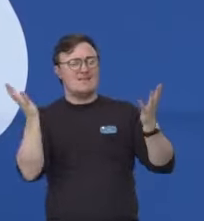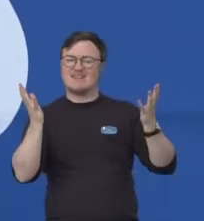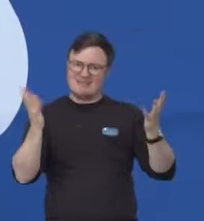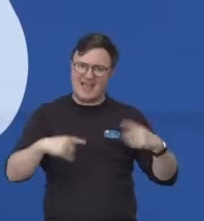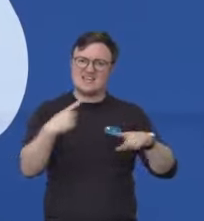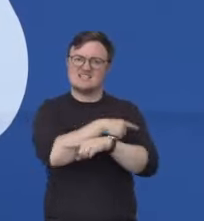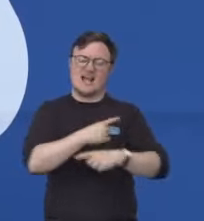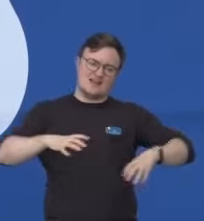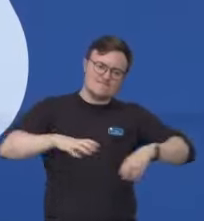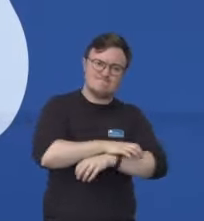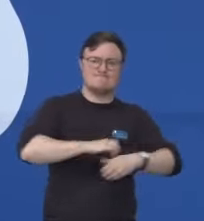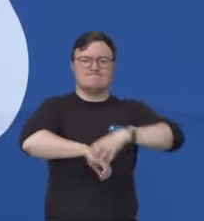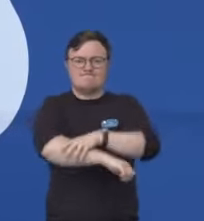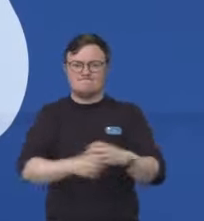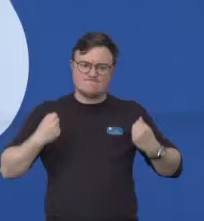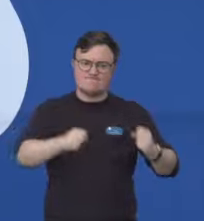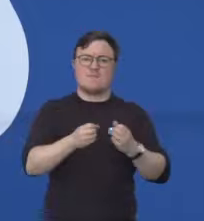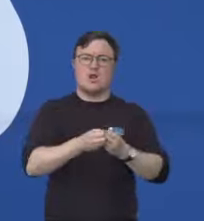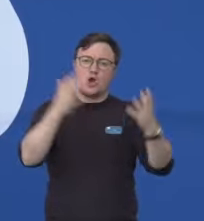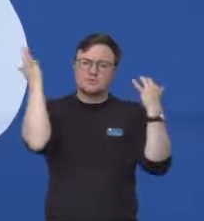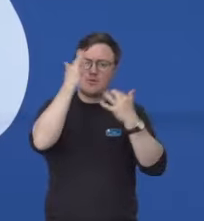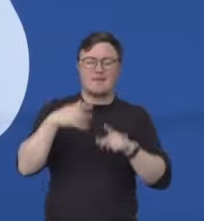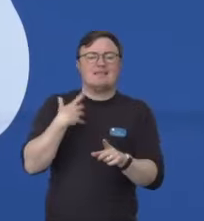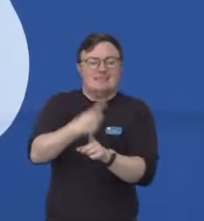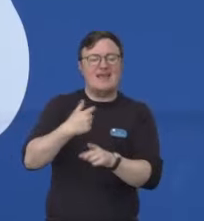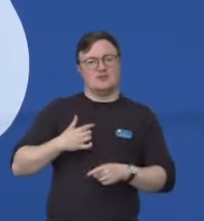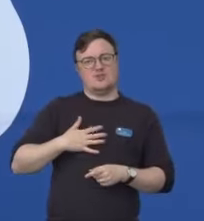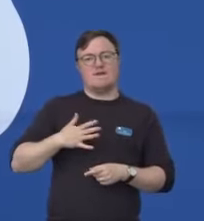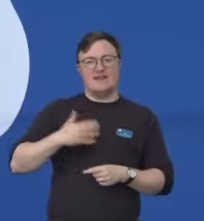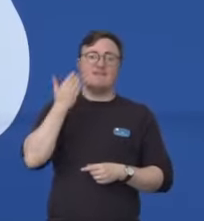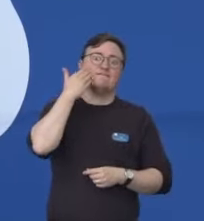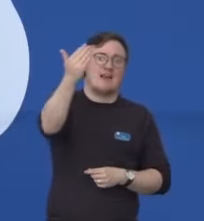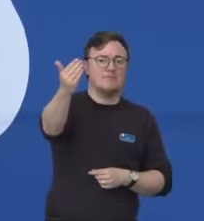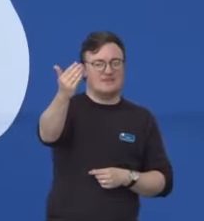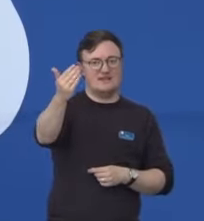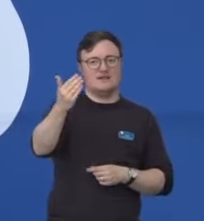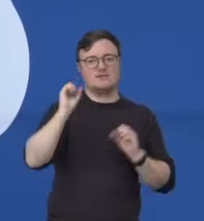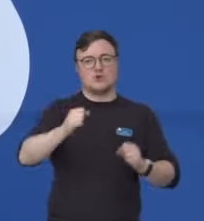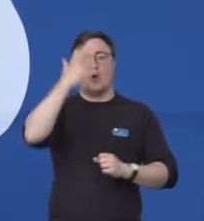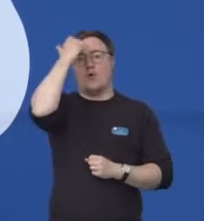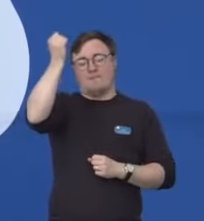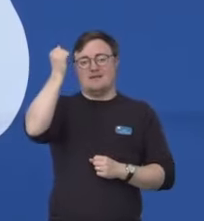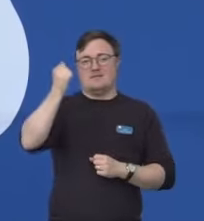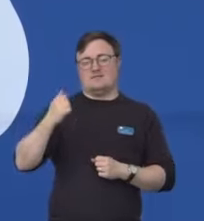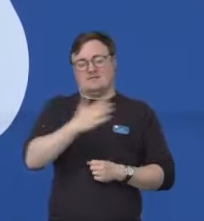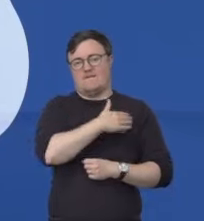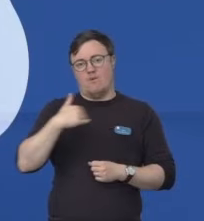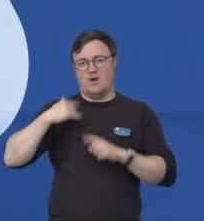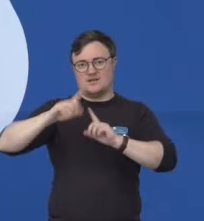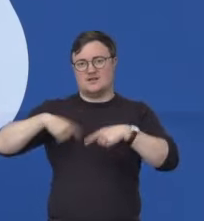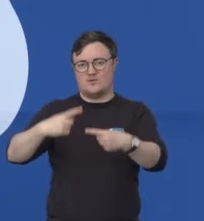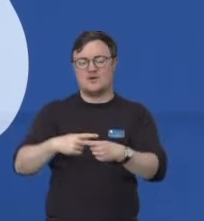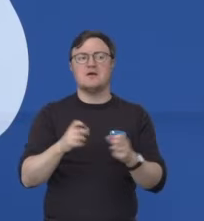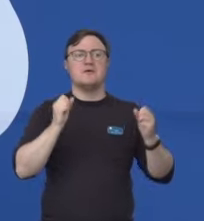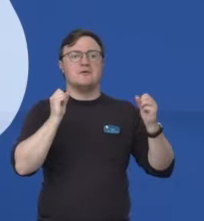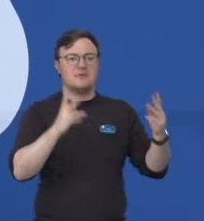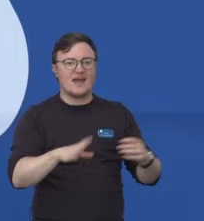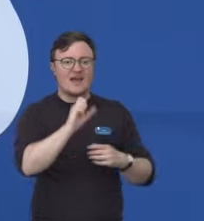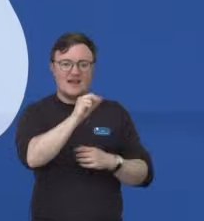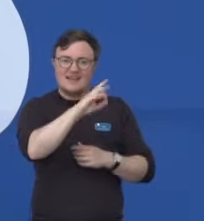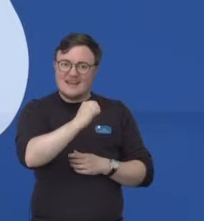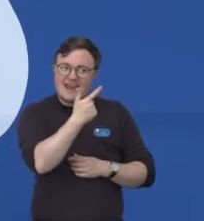lösa problemen. Och det är vad jag vill se, och det är vad jag vill att vår generation ska bli ihågkommen för. De som gick ut och löste problemen. Klimatångestfyllda Greta-fans får vi höra.